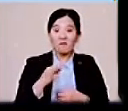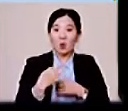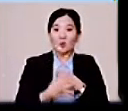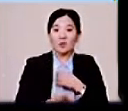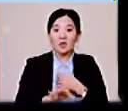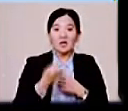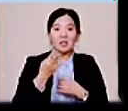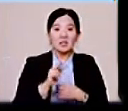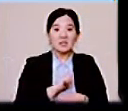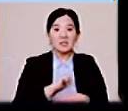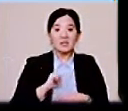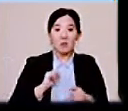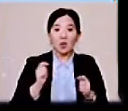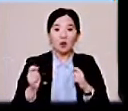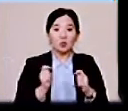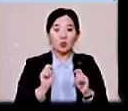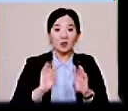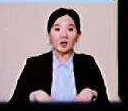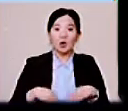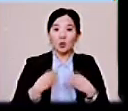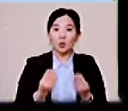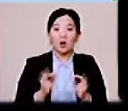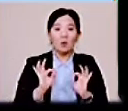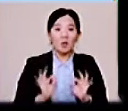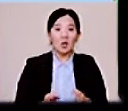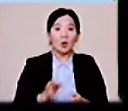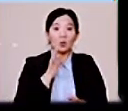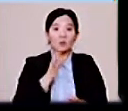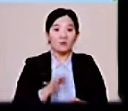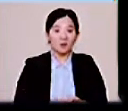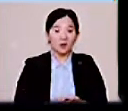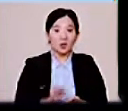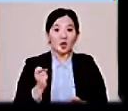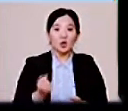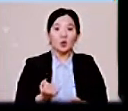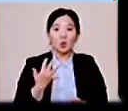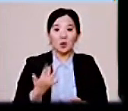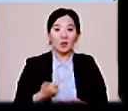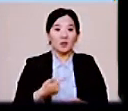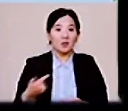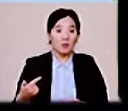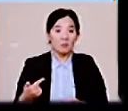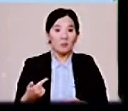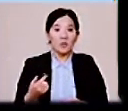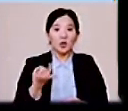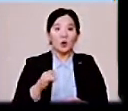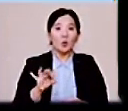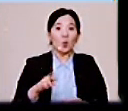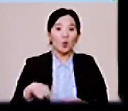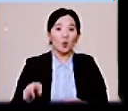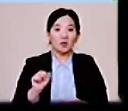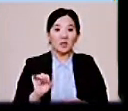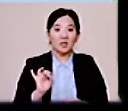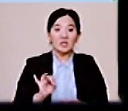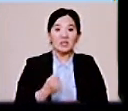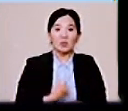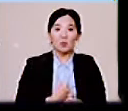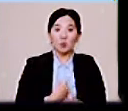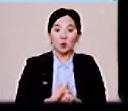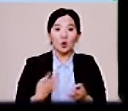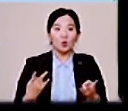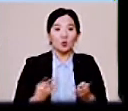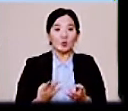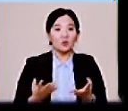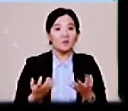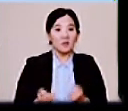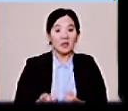для самоконтроля я вам даю правильные ответы. Сколько граммов йода и спирта нужно